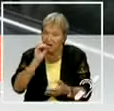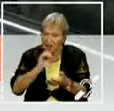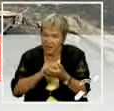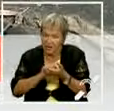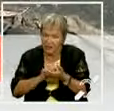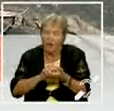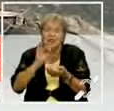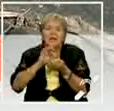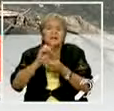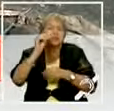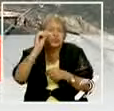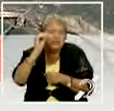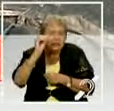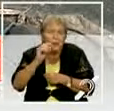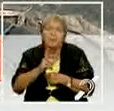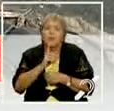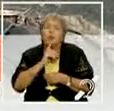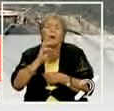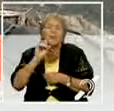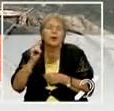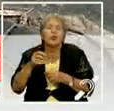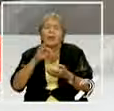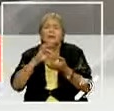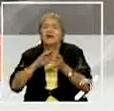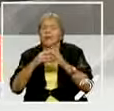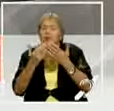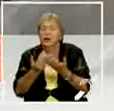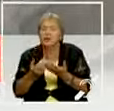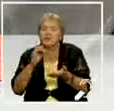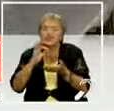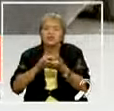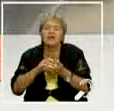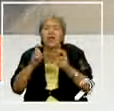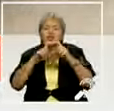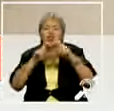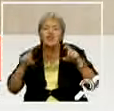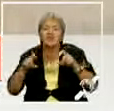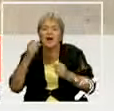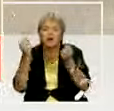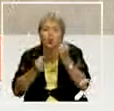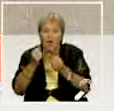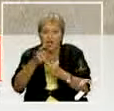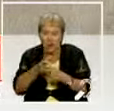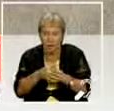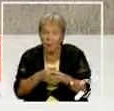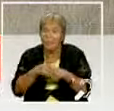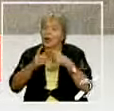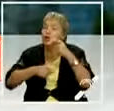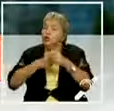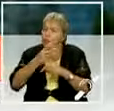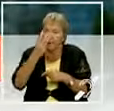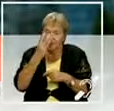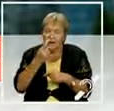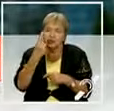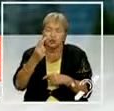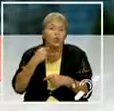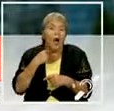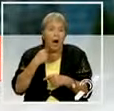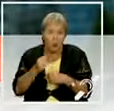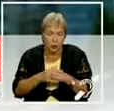de date minimale: nume, prenume, date de buletin și datele din certificatul de matriculare a mașinii. După aceea, după 31